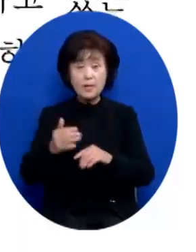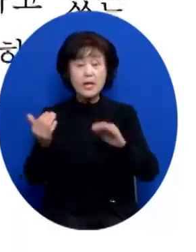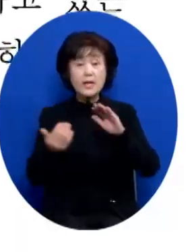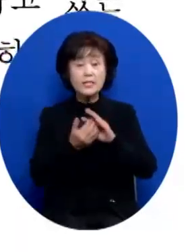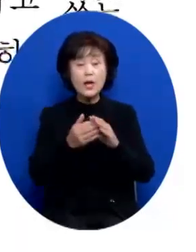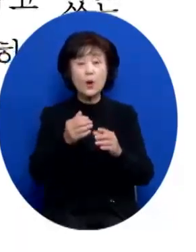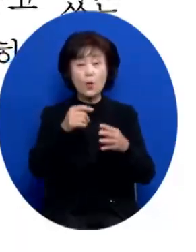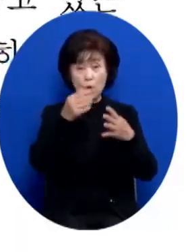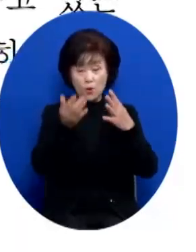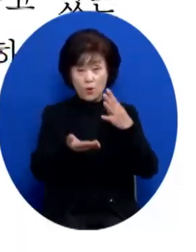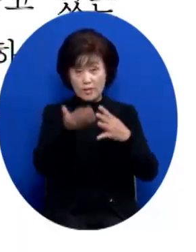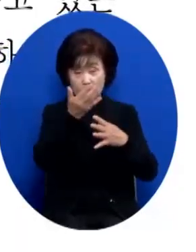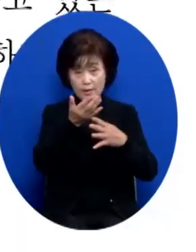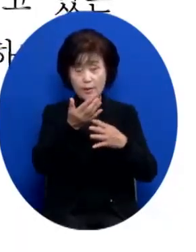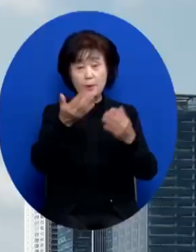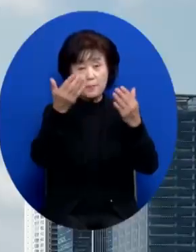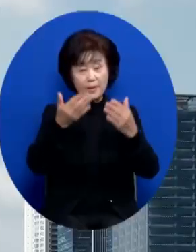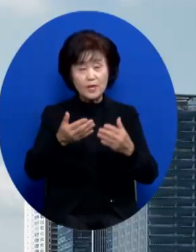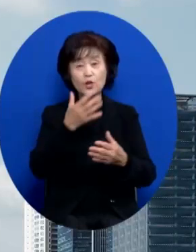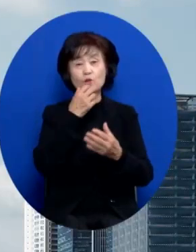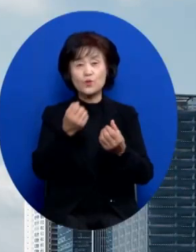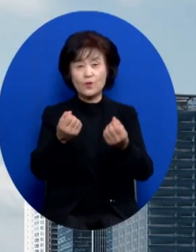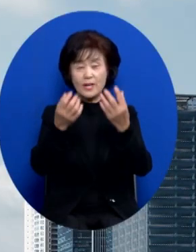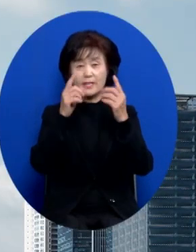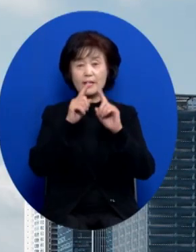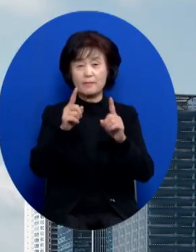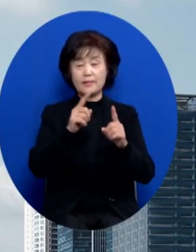것을 축하한다고 발표했습니다.